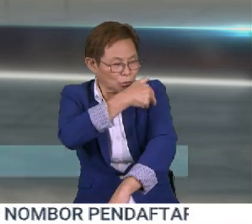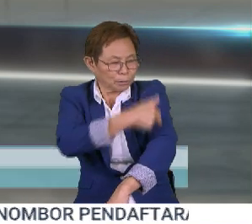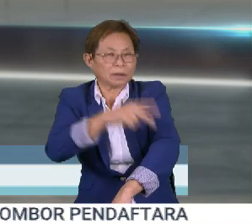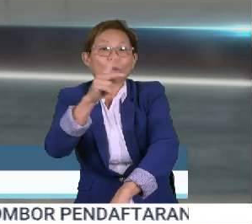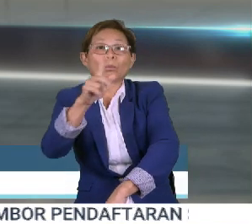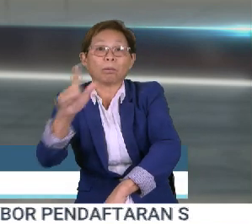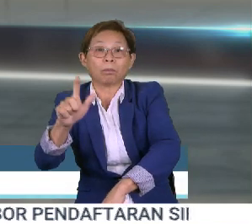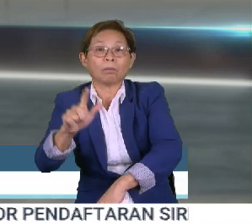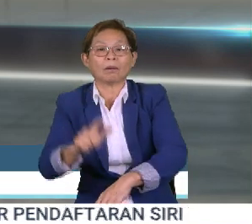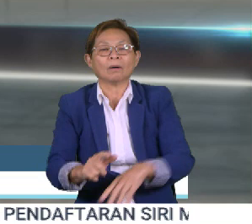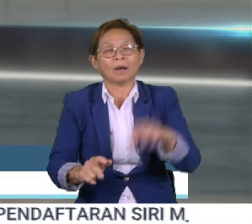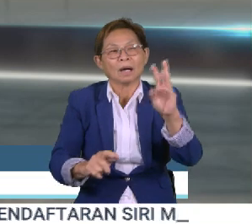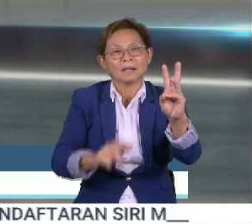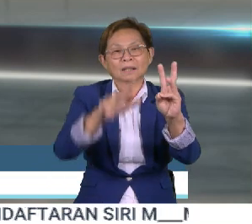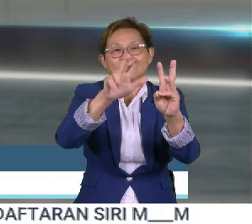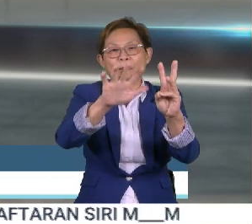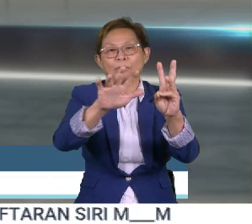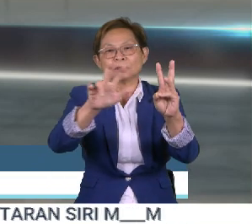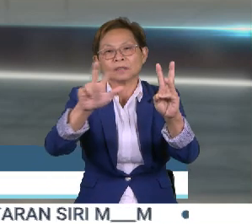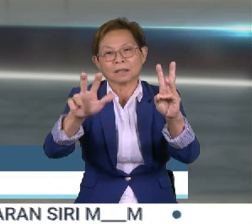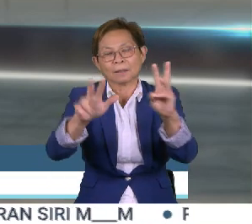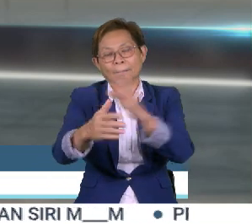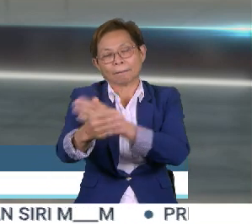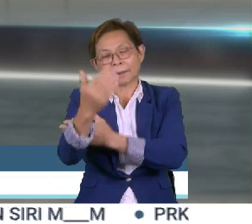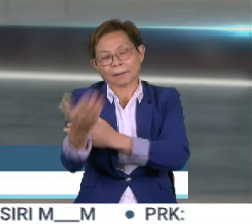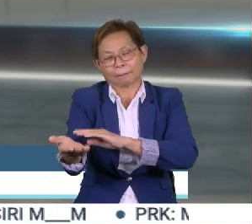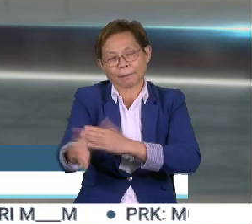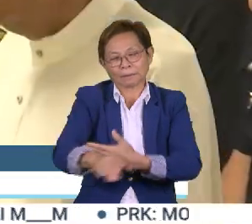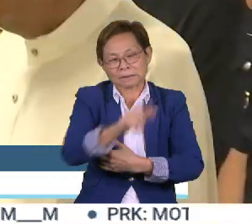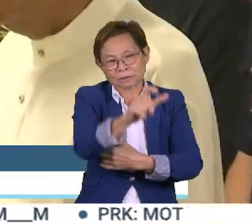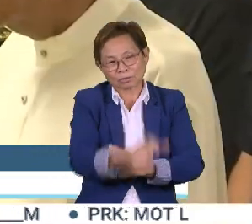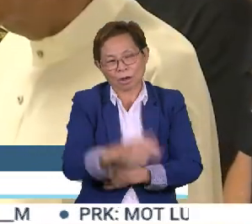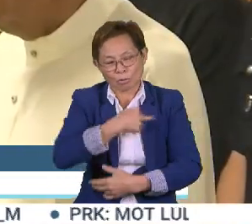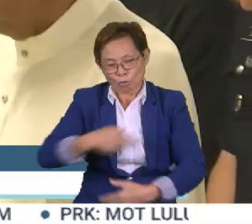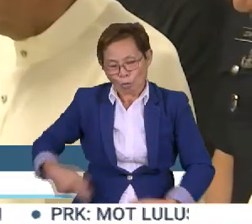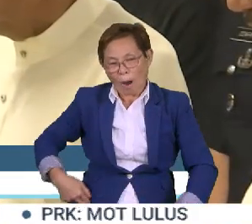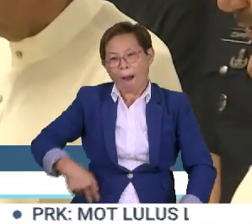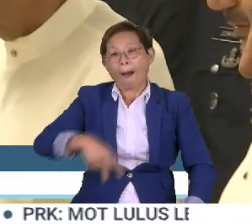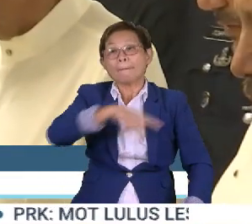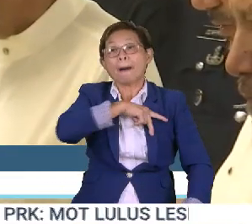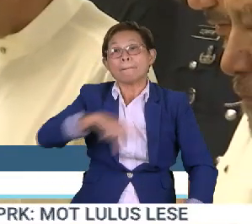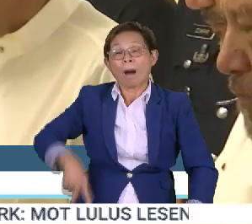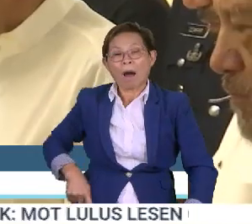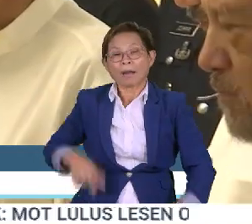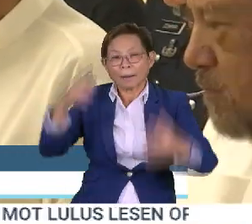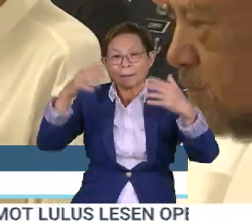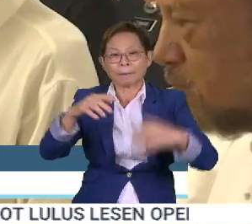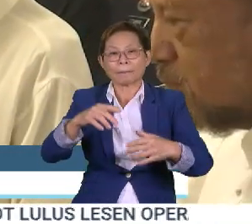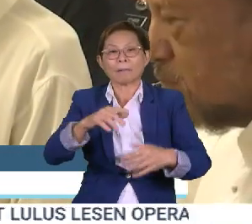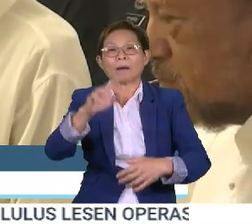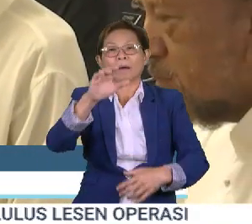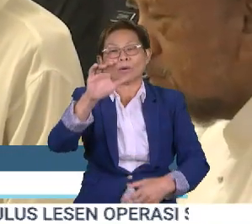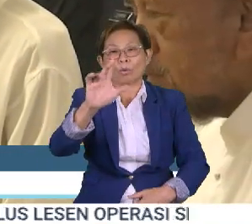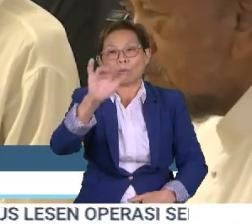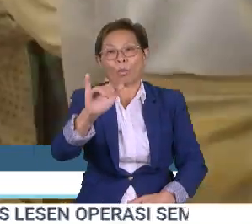di ibu negara 653 pagi tadi almarhumah merupakan Raja Permaisuri Agung kepada yang di-pertuan agung